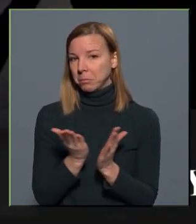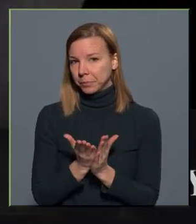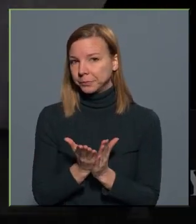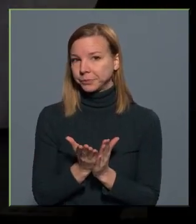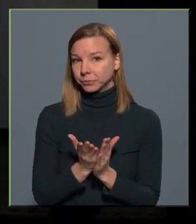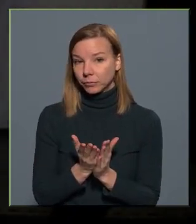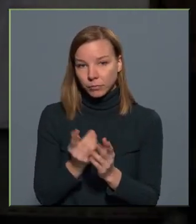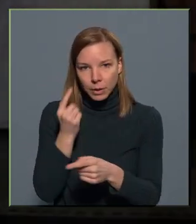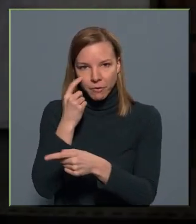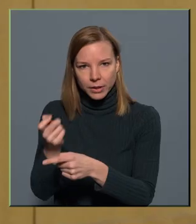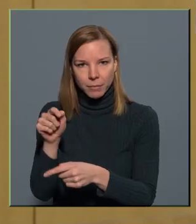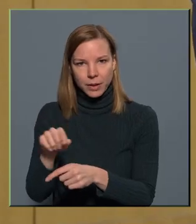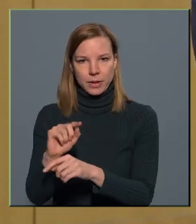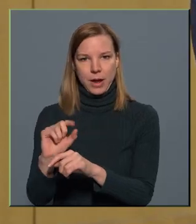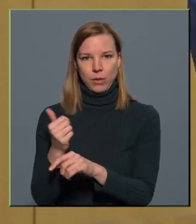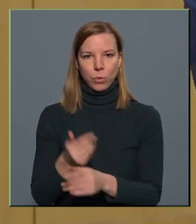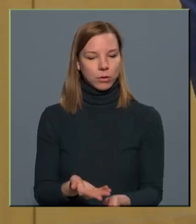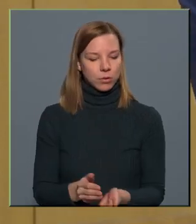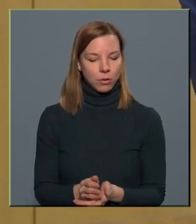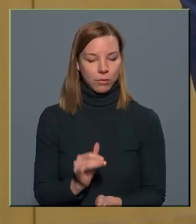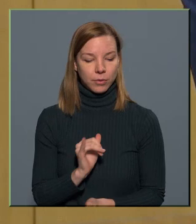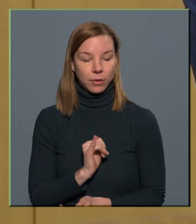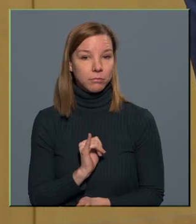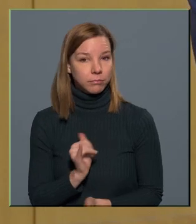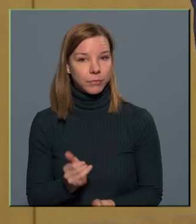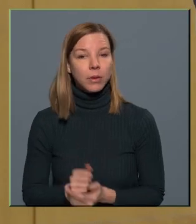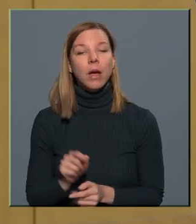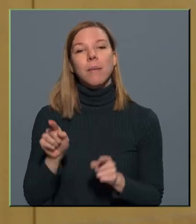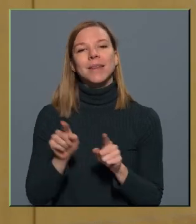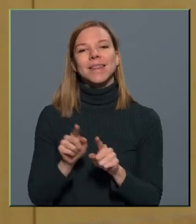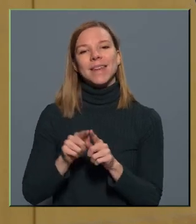ezt nem is vettem az első alkalommal észre. Hiszen egy ilyen film